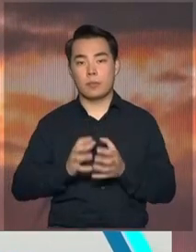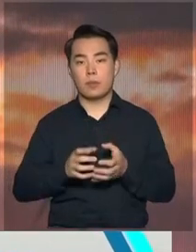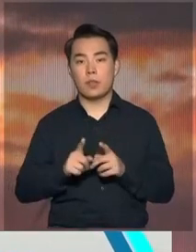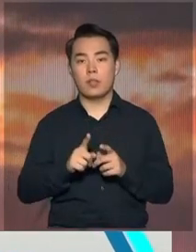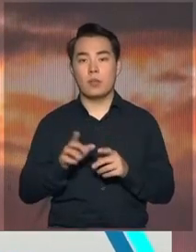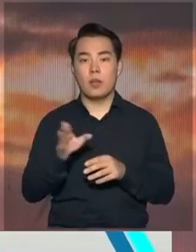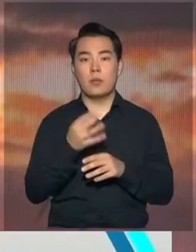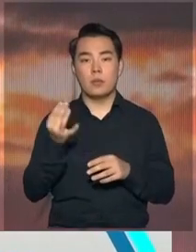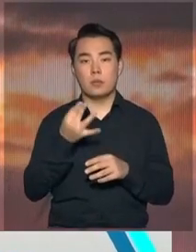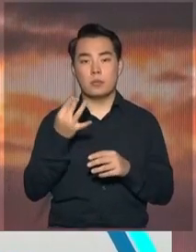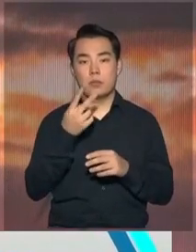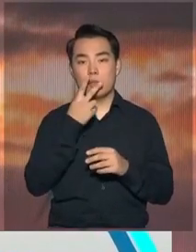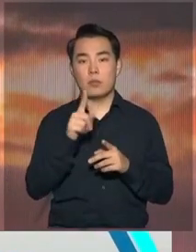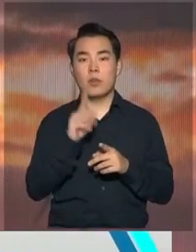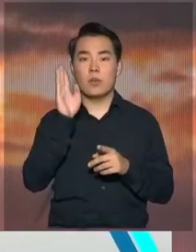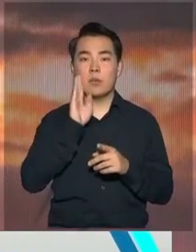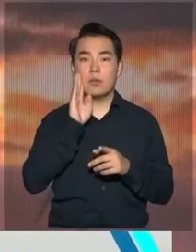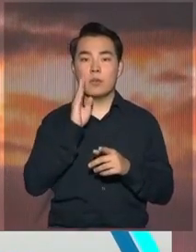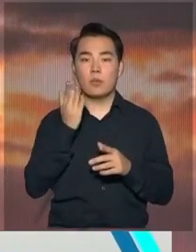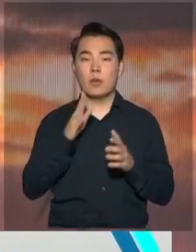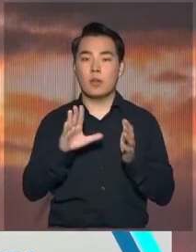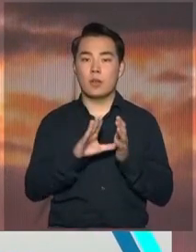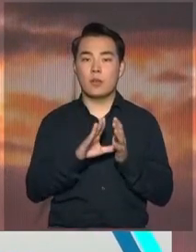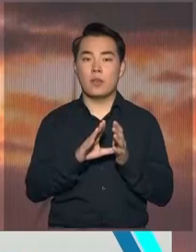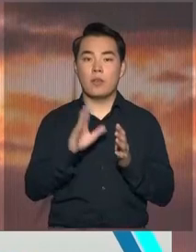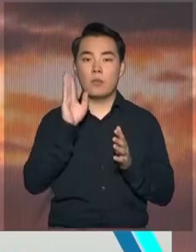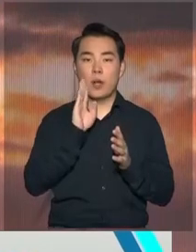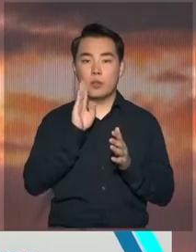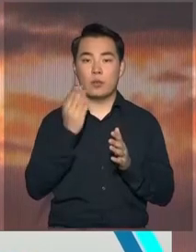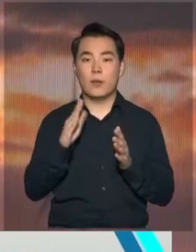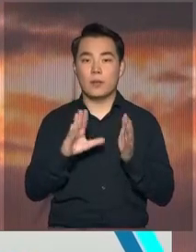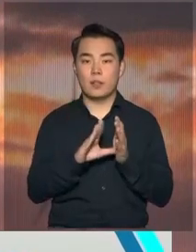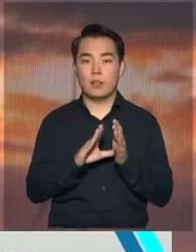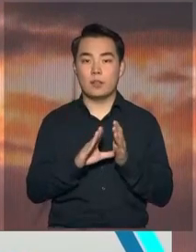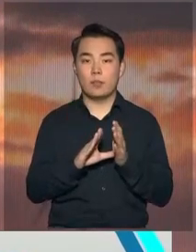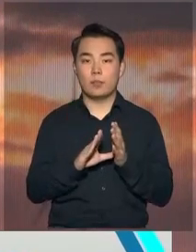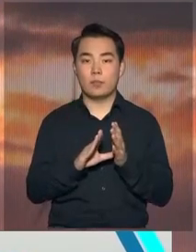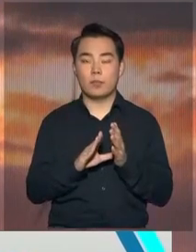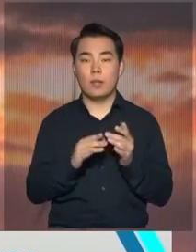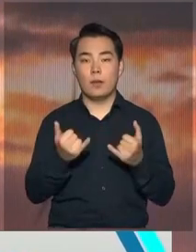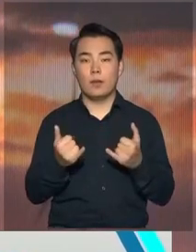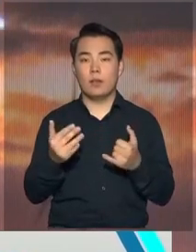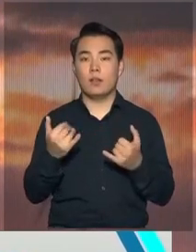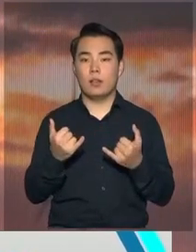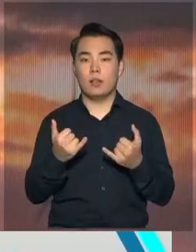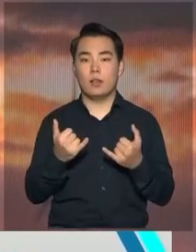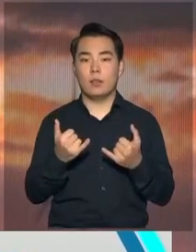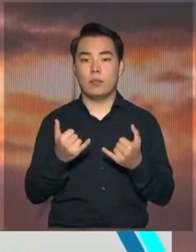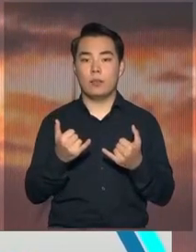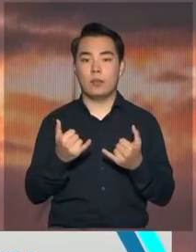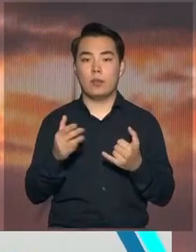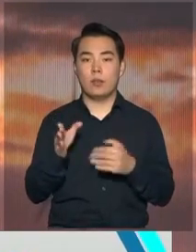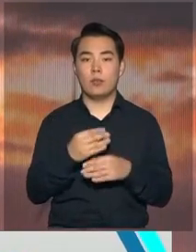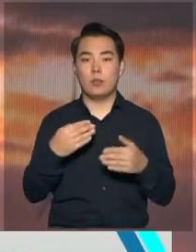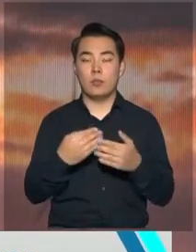қазір пысықтап келіп жатқан бұл сутегі көзі, яғни водородная энергетика. Жалпы осындай түрлері қазір